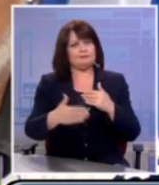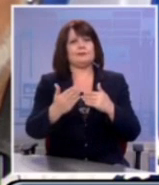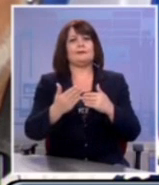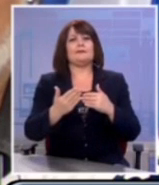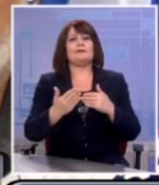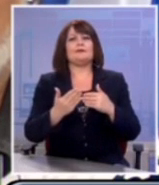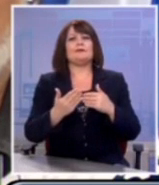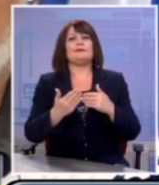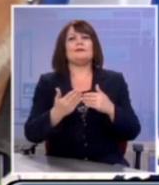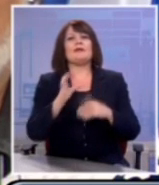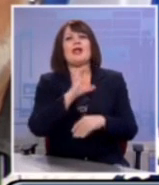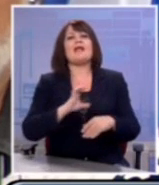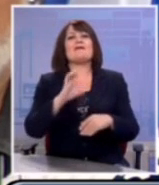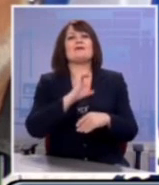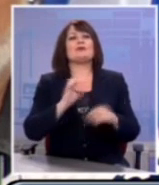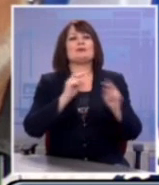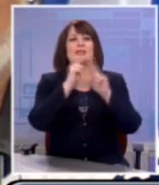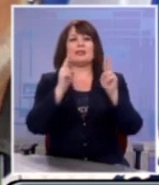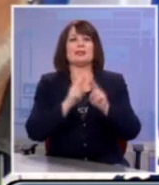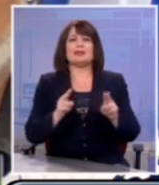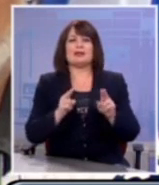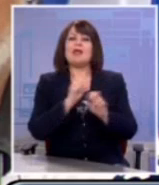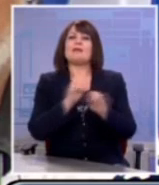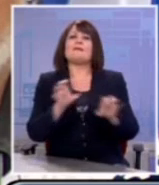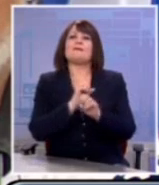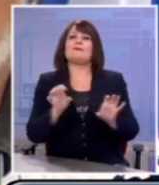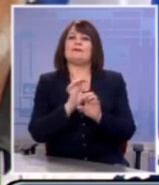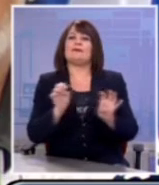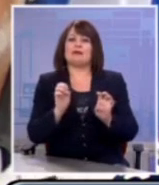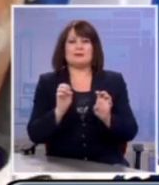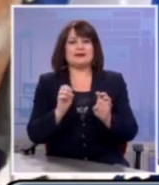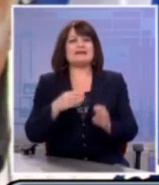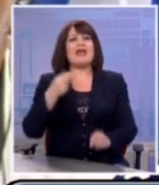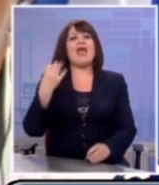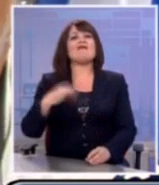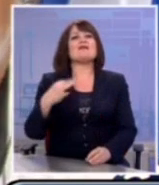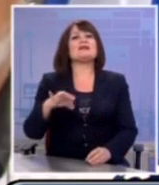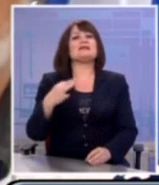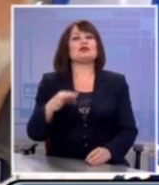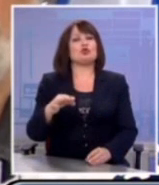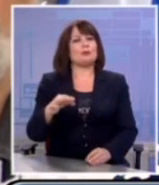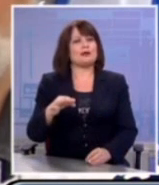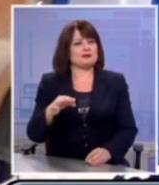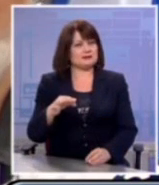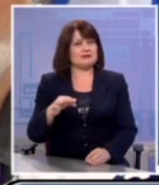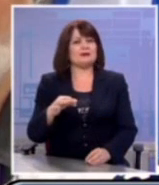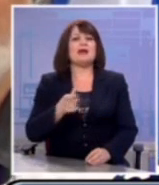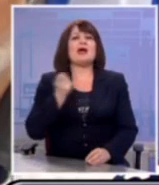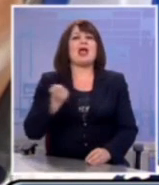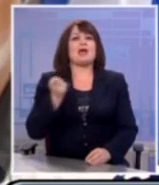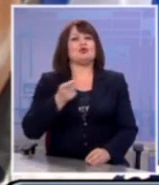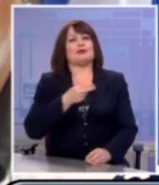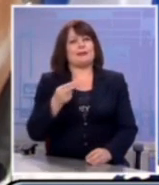μια ευρωπαϊκή και διεθνής καμπάνια ευαισθητοποίησης σε σχέση με το